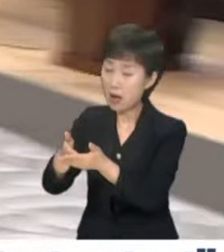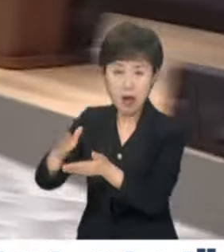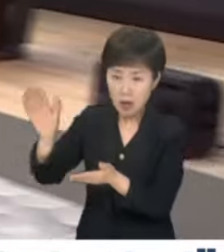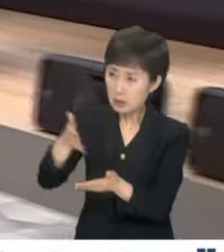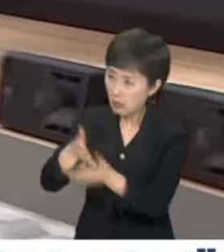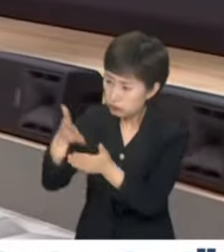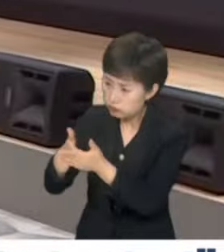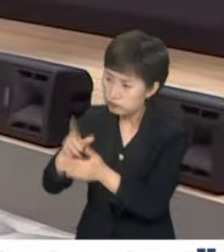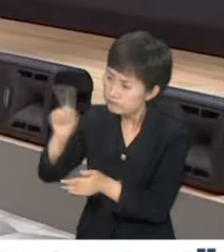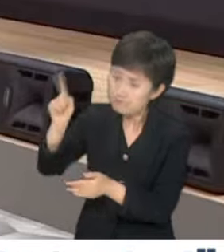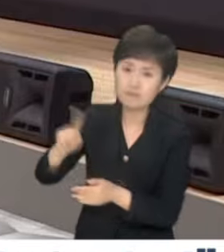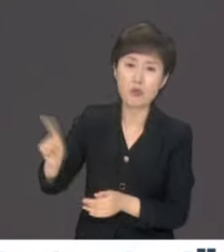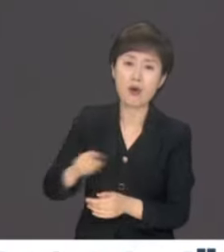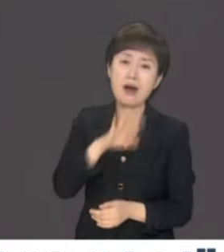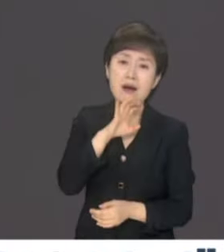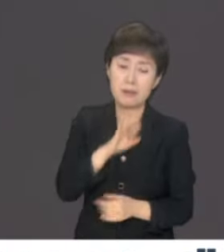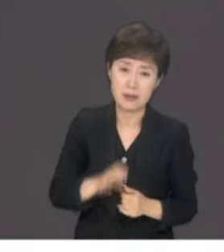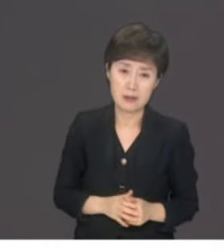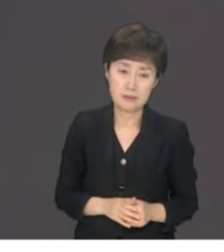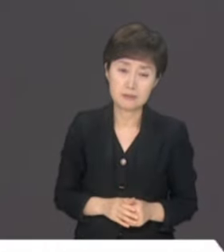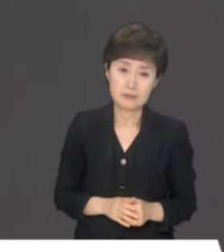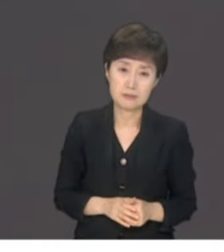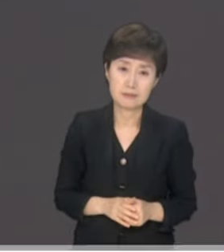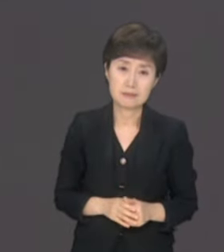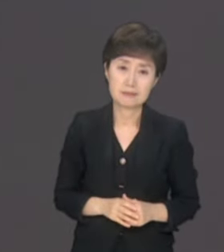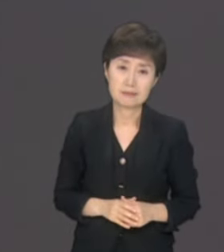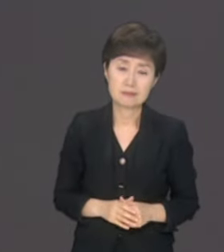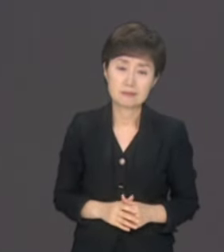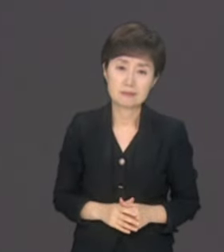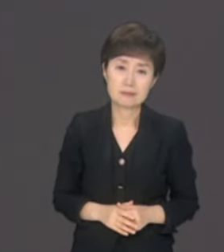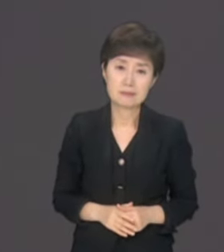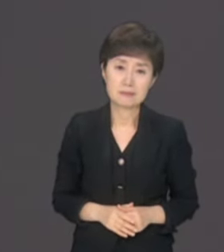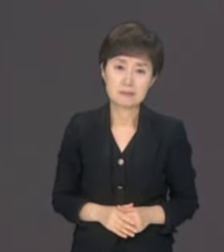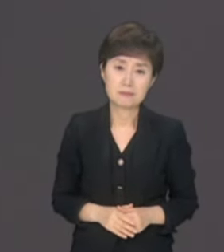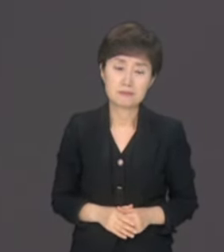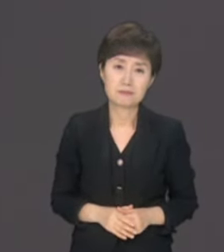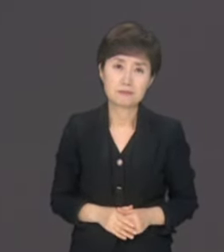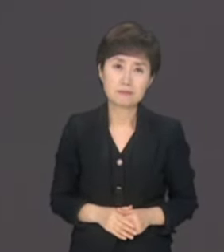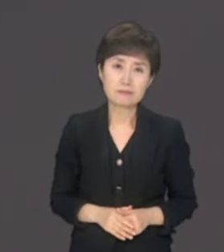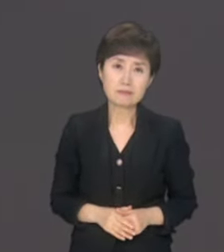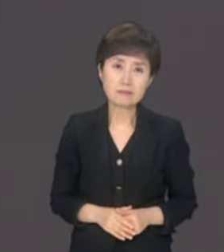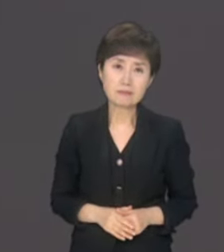없었던 게 아니라고 반발했습니다. 연합뉴스TV 홍서연입니다.